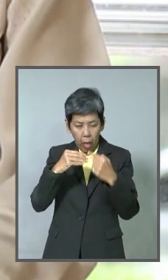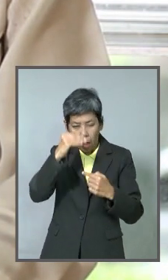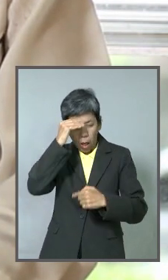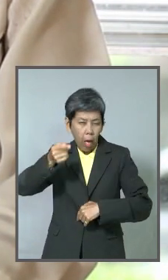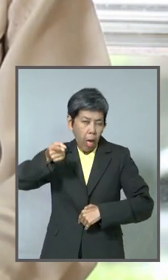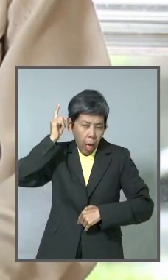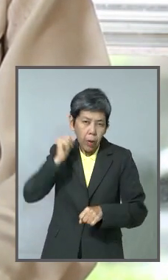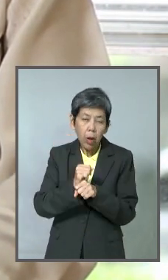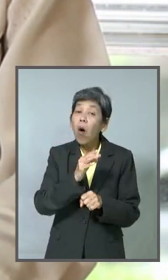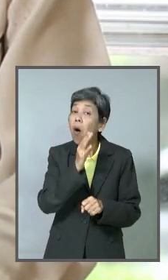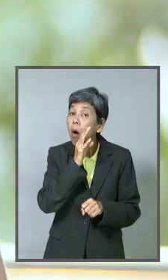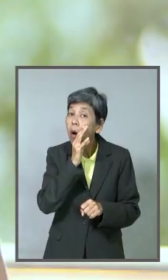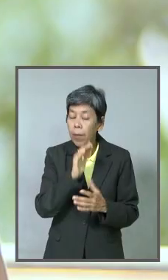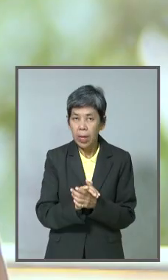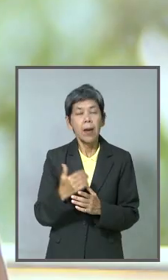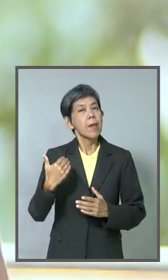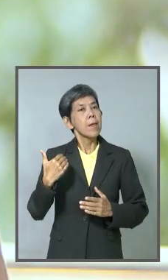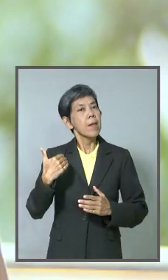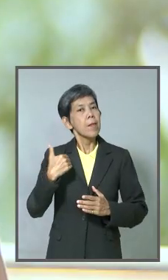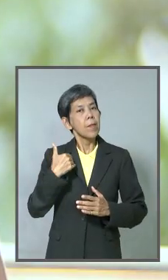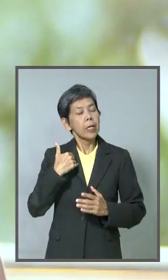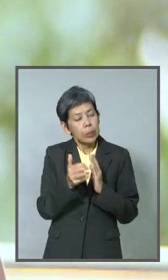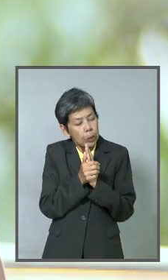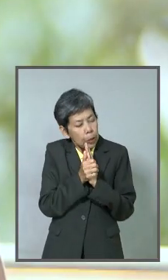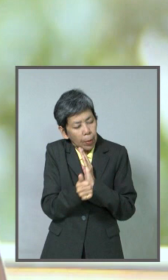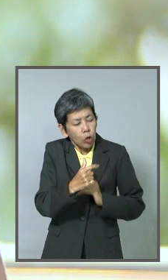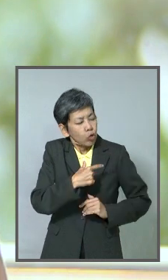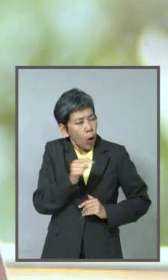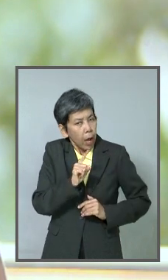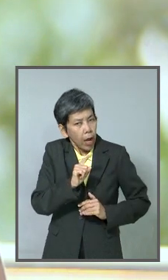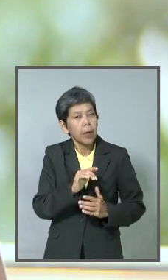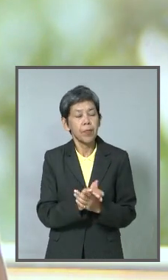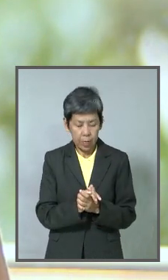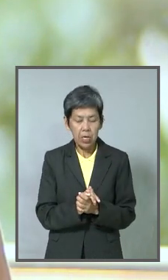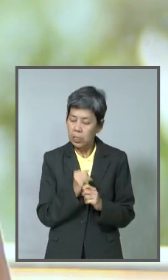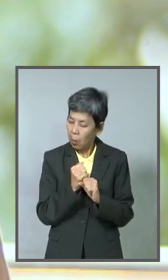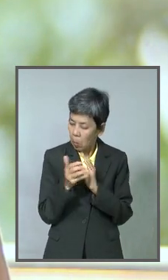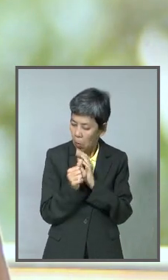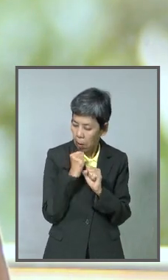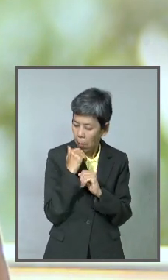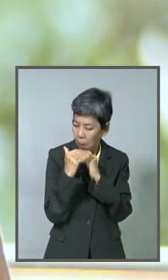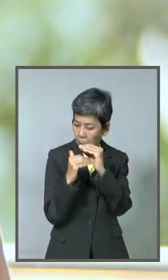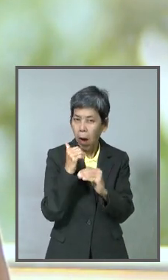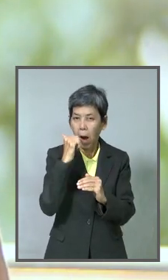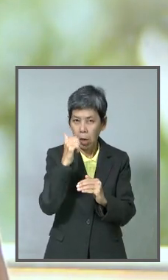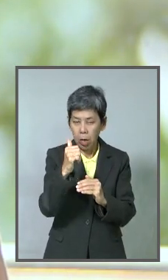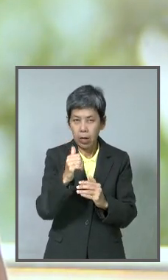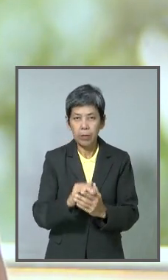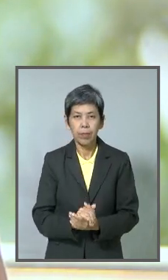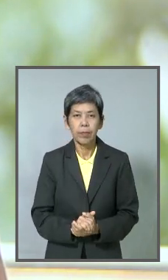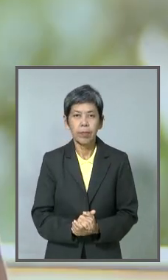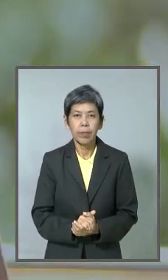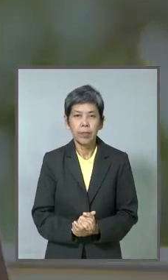มาธิสั้นเรียนรู้ช้าแต่ถ้าหากว่าเขามีความถนัดหรือความชอบด้านไหนเขาก็จะสามารถพัฒน